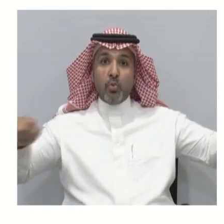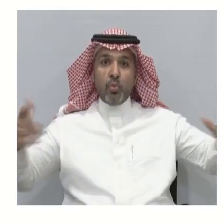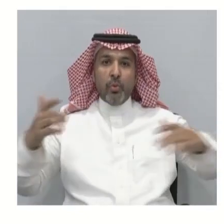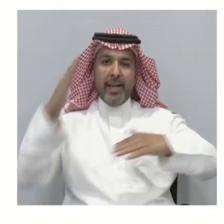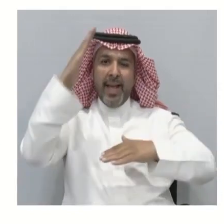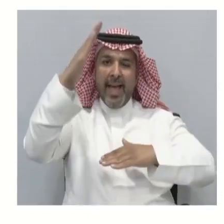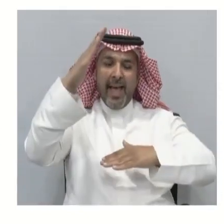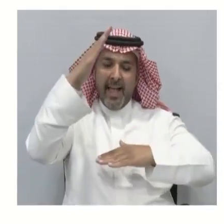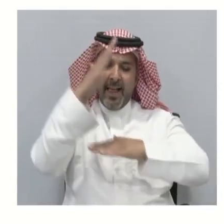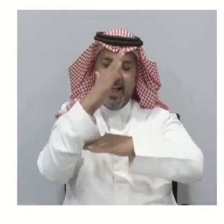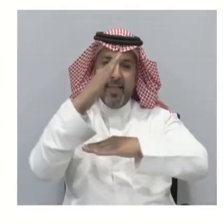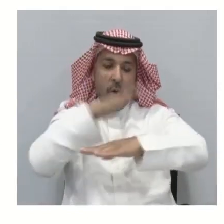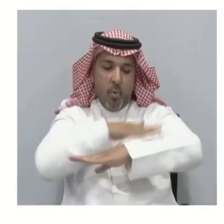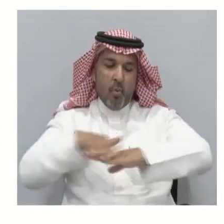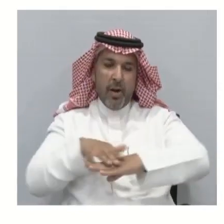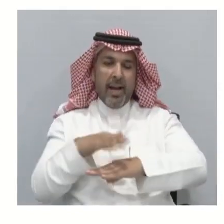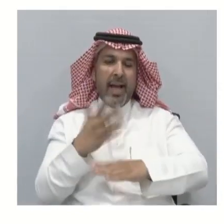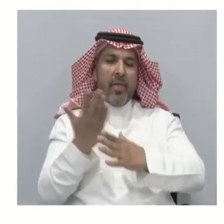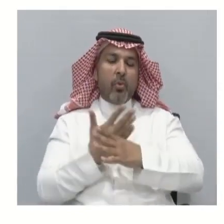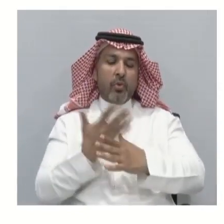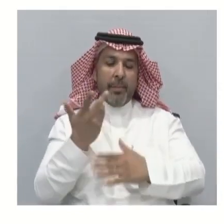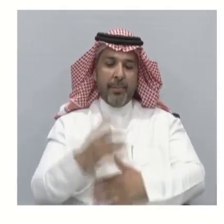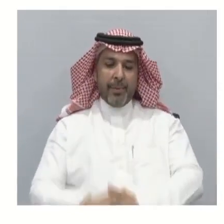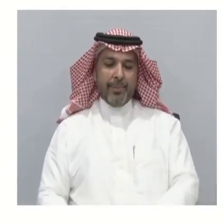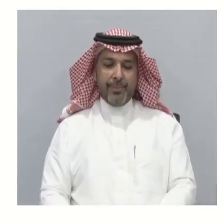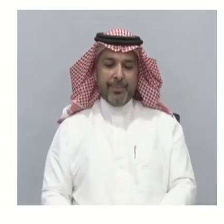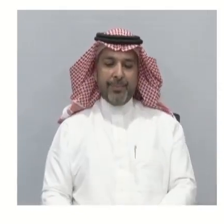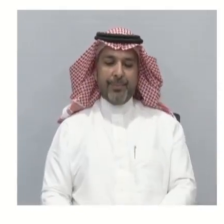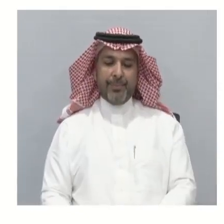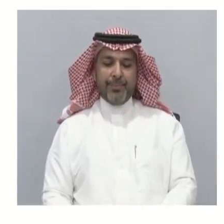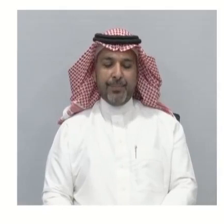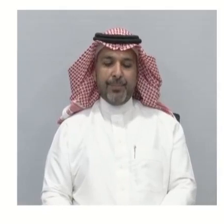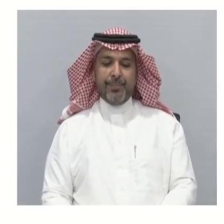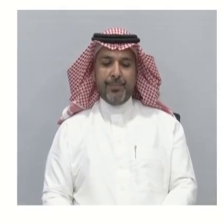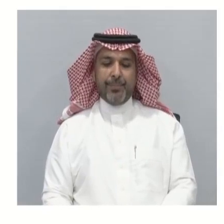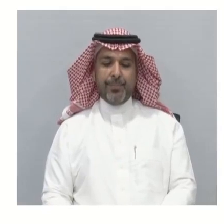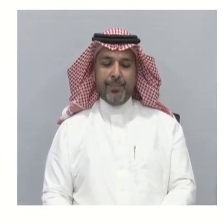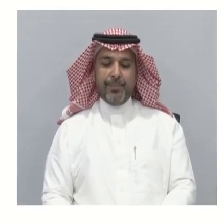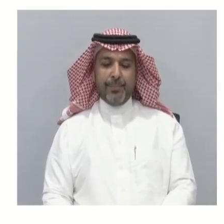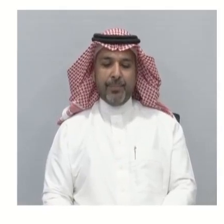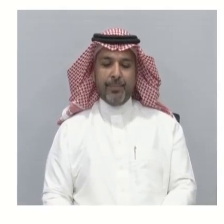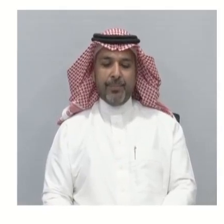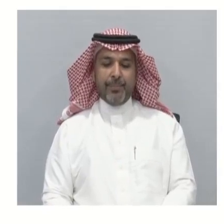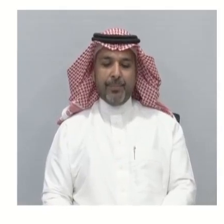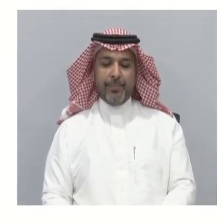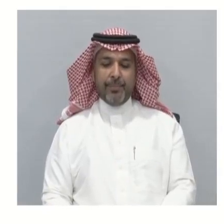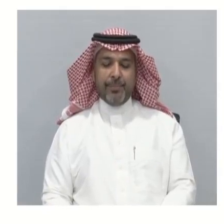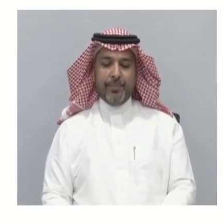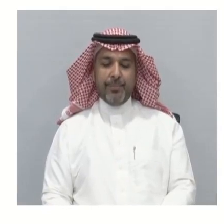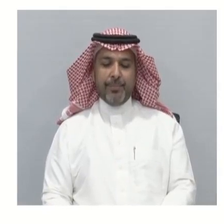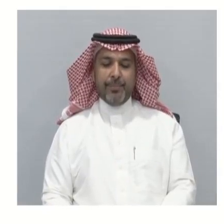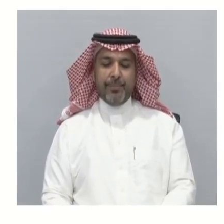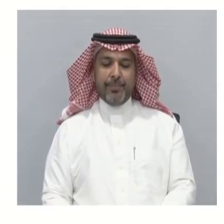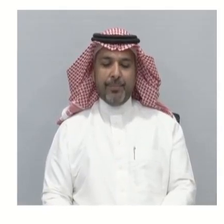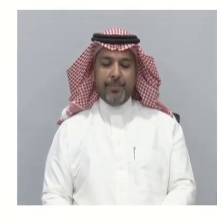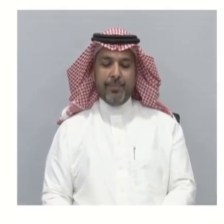عندي ممتاز اريد ان اقارن بين اطوال هذه الاضلاع طبعا لها علاقه بالزوايا لها علاقه بالزوايا سواء